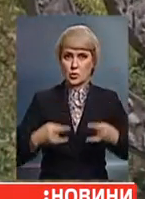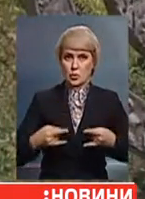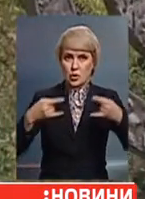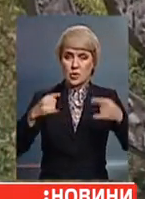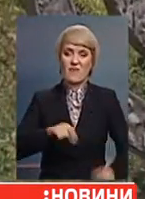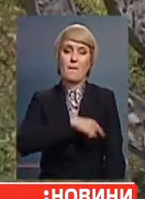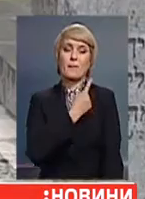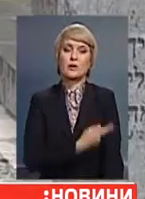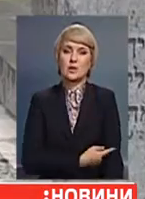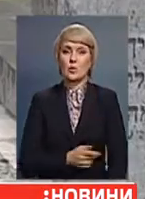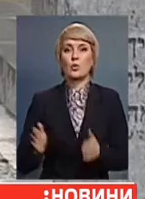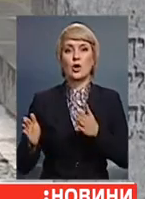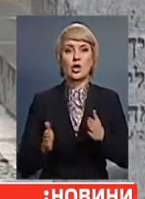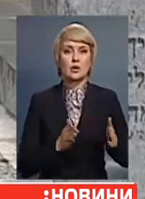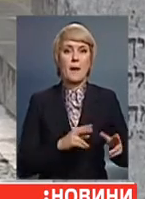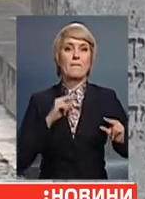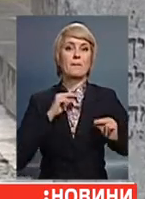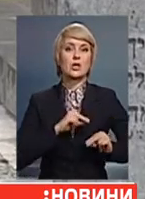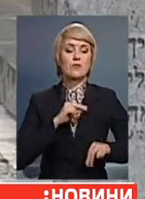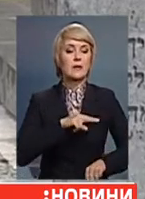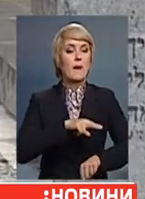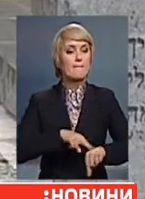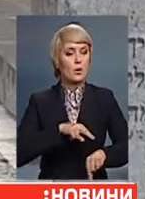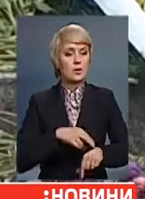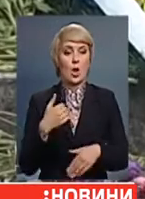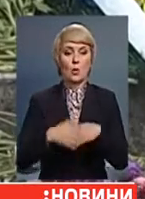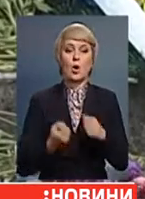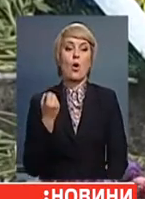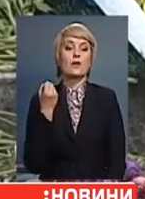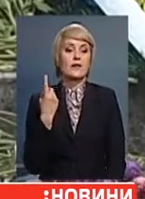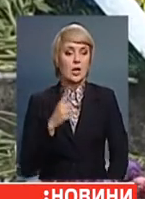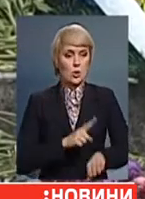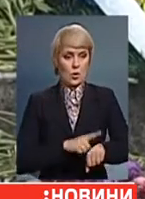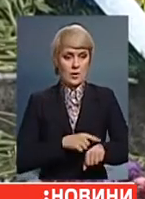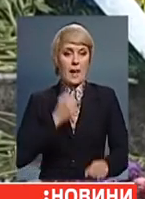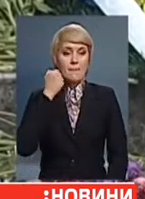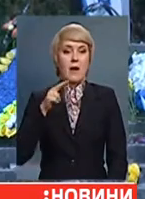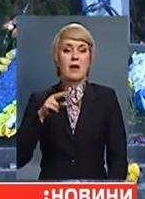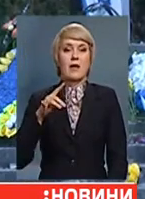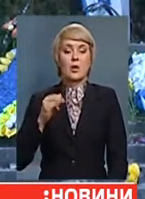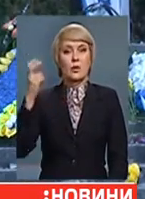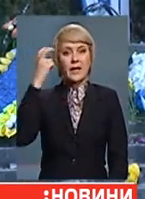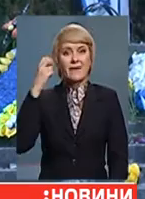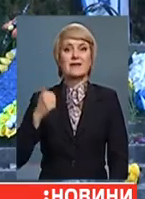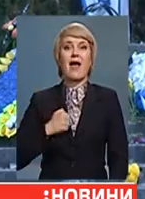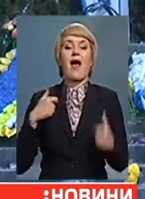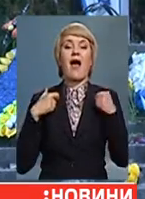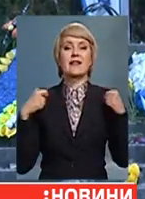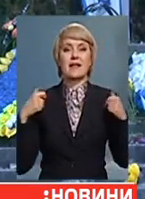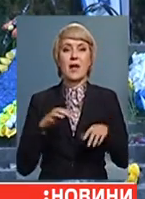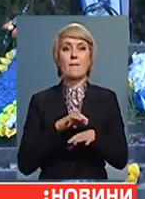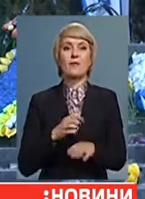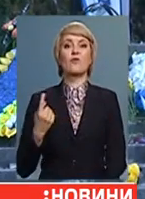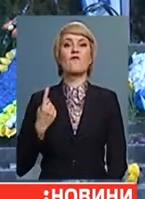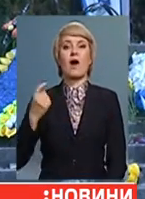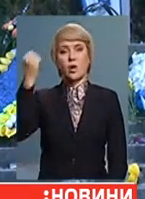посиленому режимі працюватиме поліція. Вже об 11-й годині у Бабиному Яру київські кадети проведуть вахту пам'яті